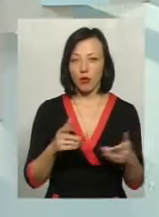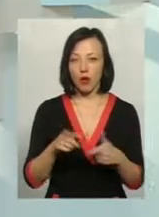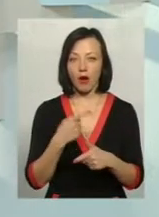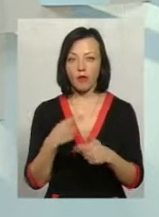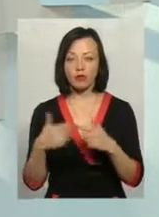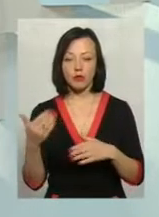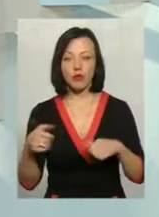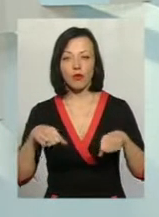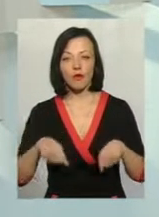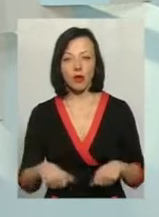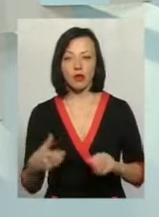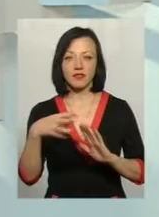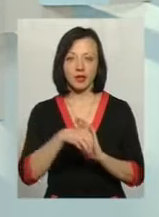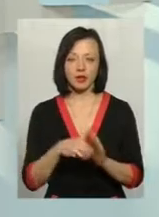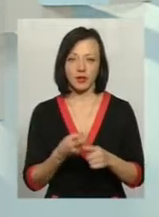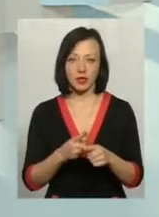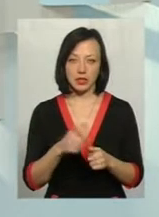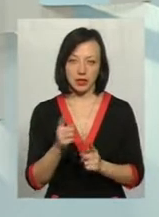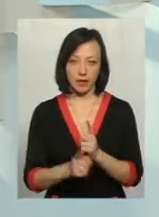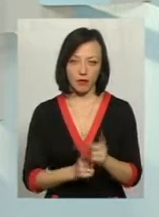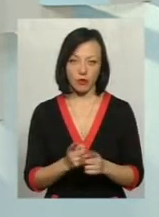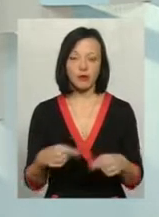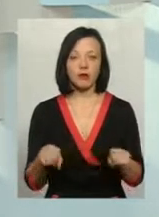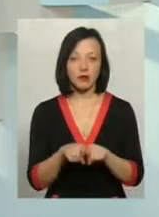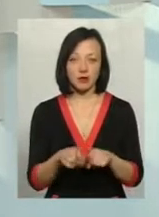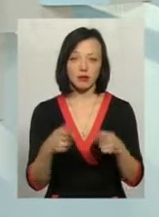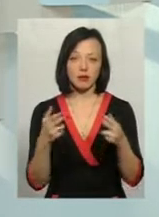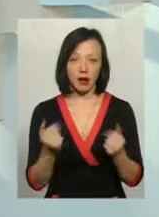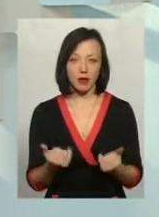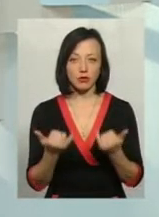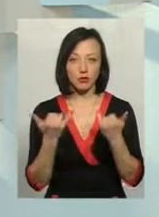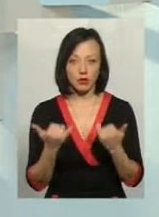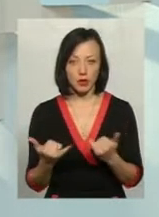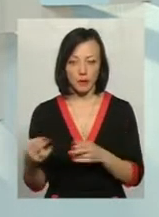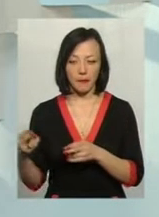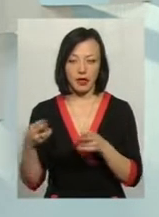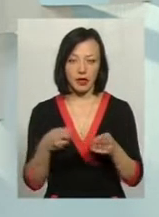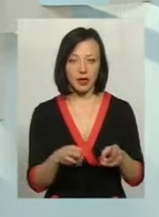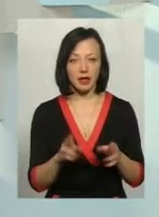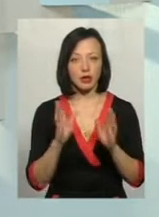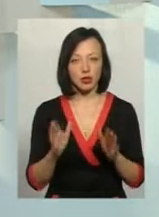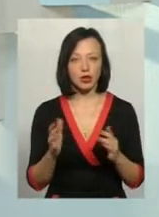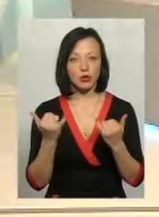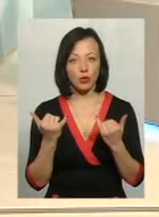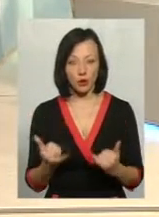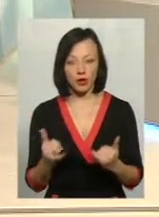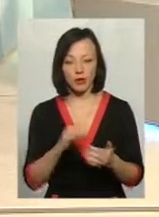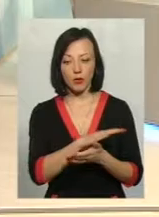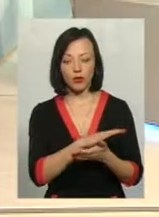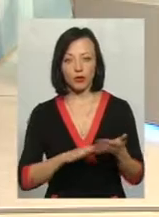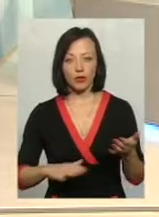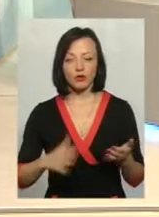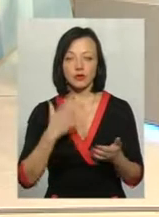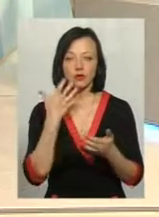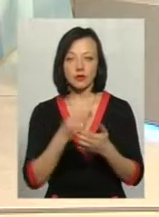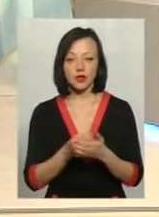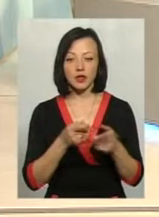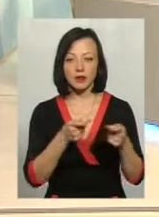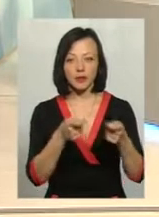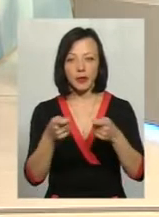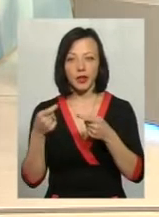боку влади втілювати ці реформи. Тому так, ми сьогодні до вас приїхали, і не лише сьогодні, але й продовжимо свій візит до